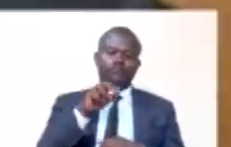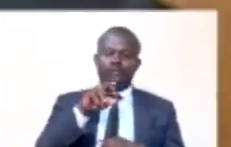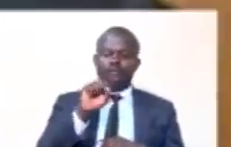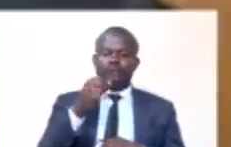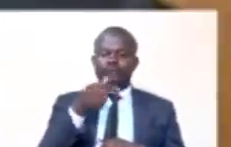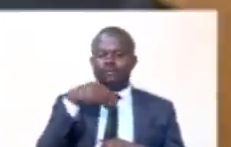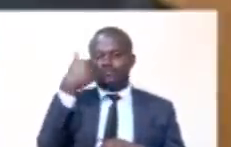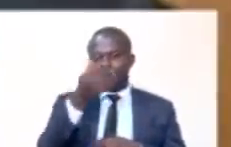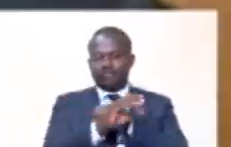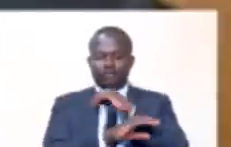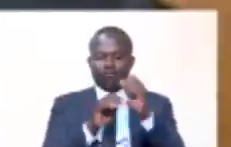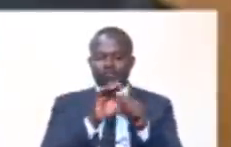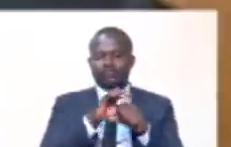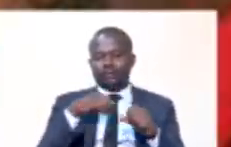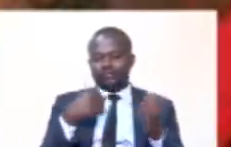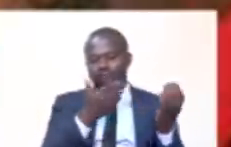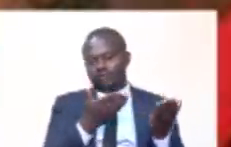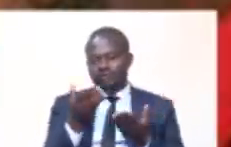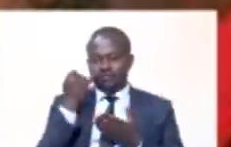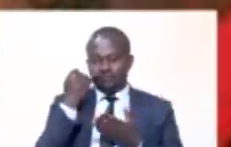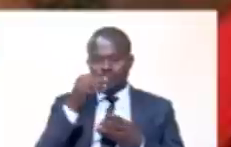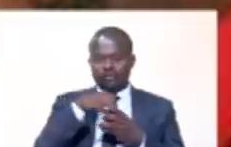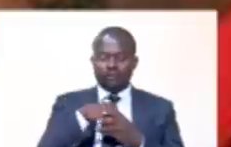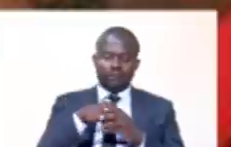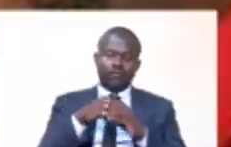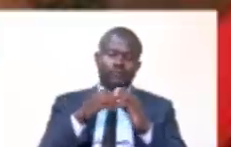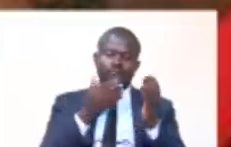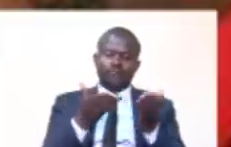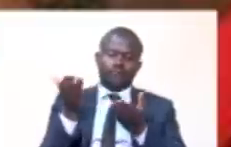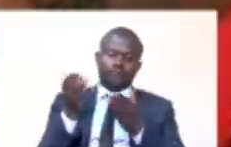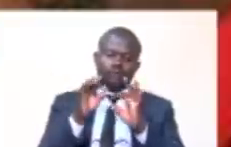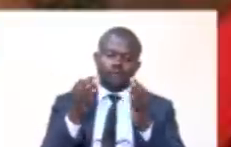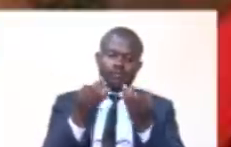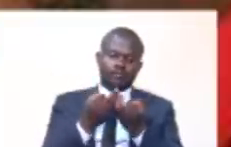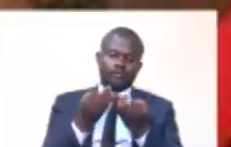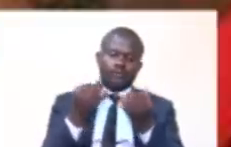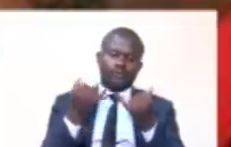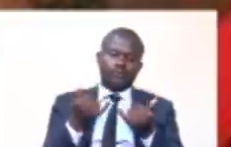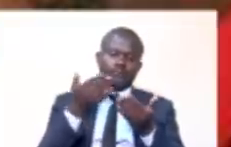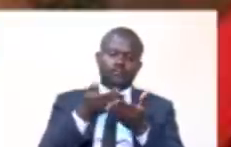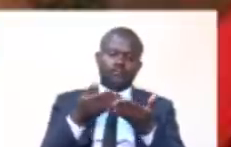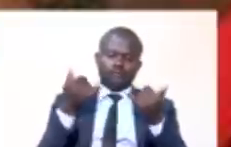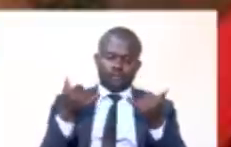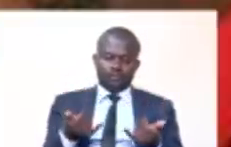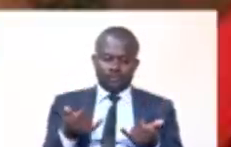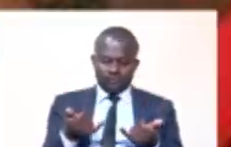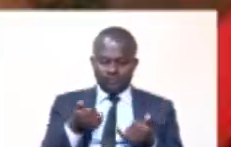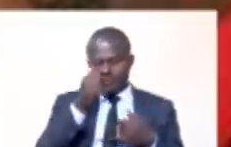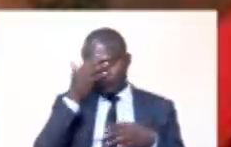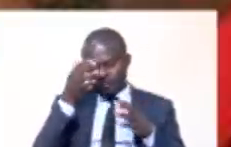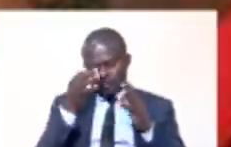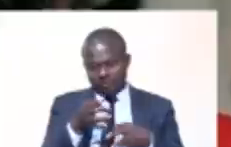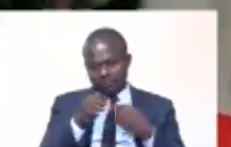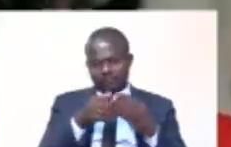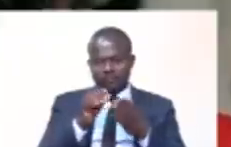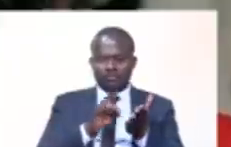nyuma y'ibihugu byinshi byanze kubakira, nubwo muri ibyo bihugu harimo ibicumbiki imiryango yabo kugeza n'uyu munsi. Iki cyemezo Niger ifashe